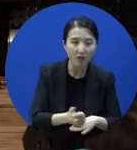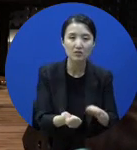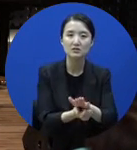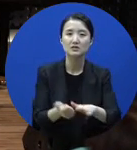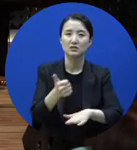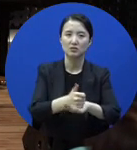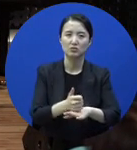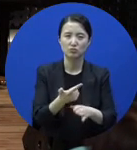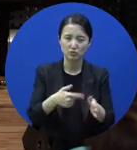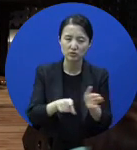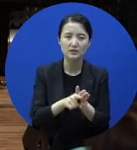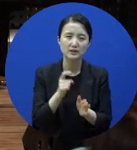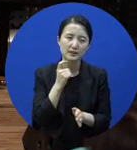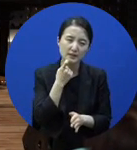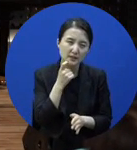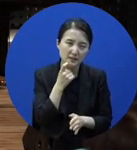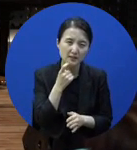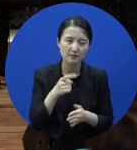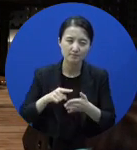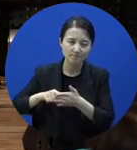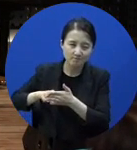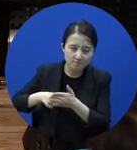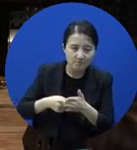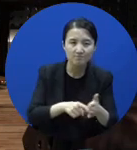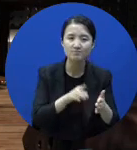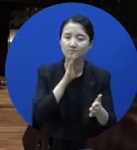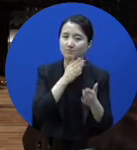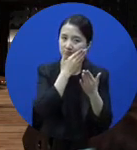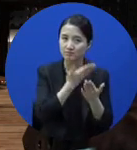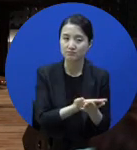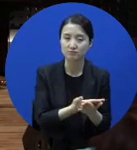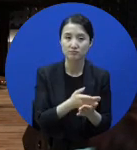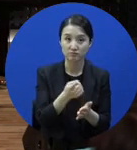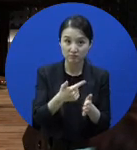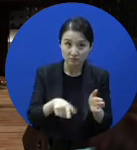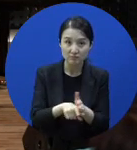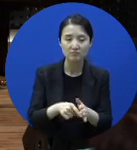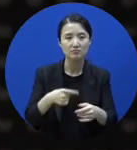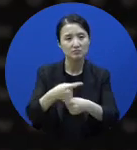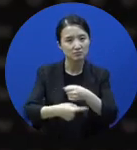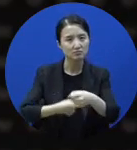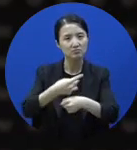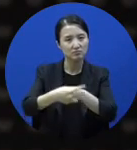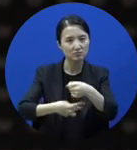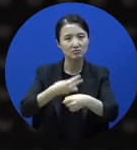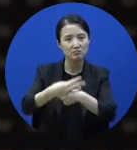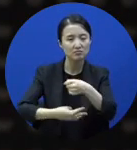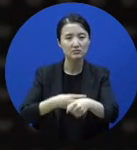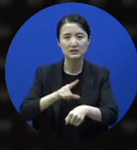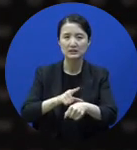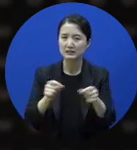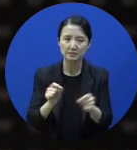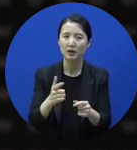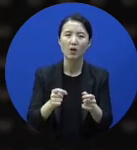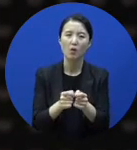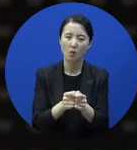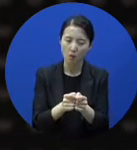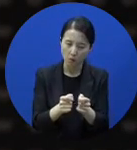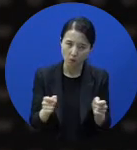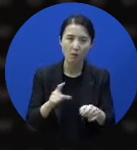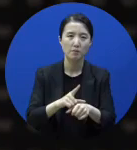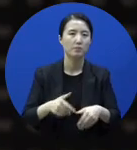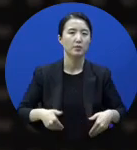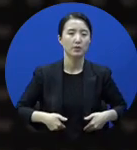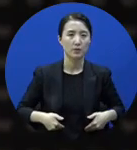게 가장 중요하다고 생각합니다. 그래서 그런 작업들이 1년, 2년, 3년 오랫동안 해야 되는 거니까 이런